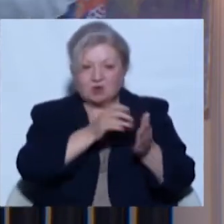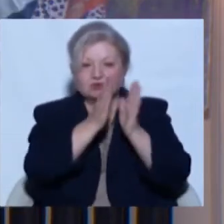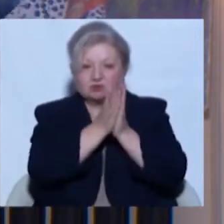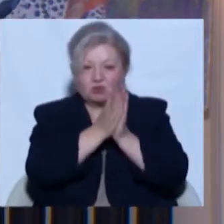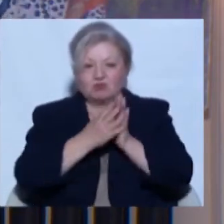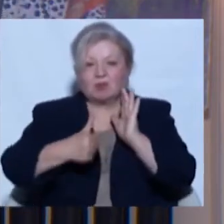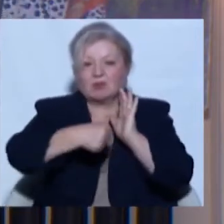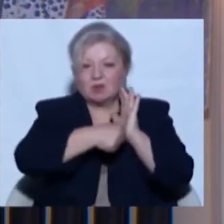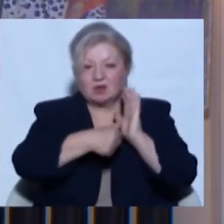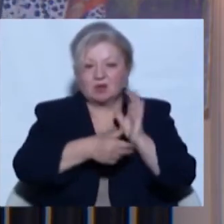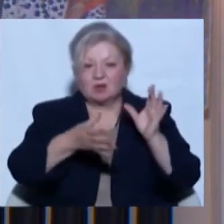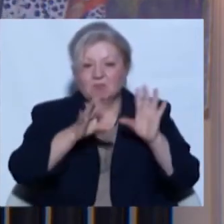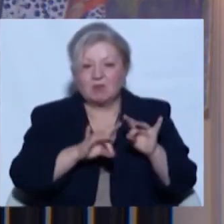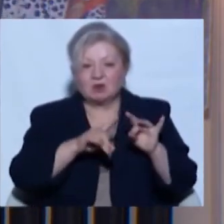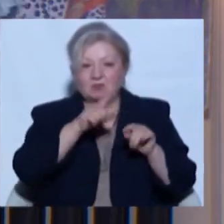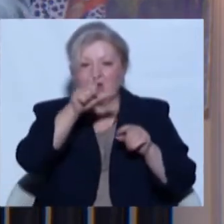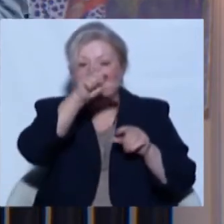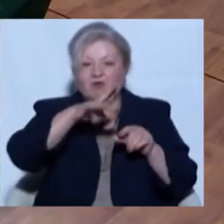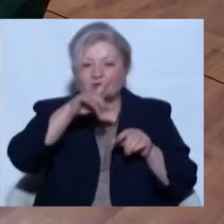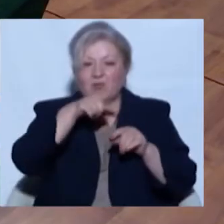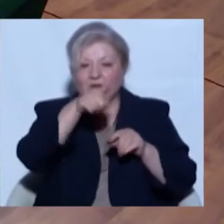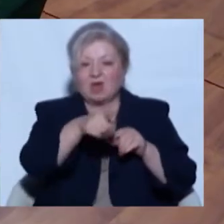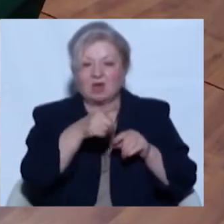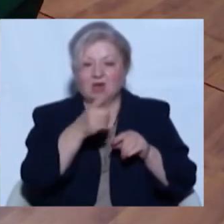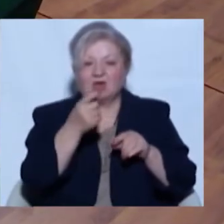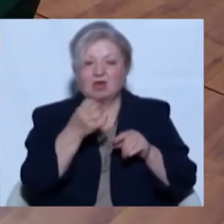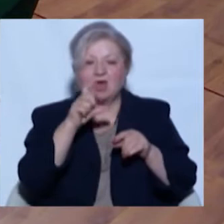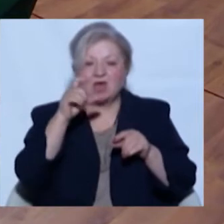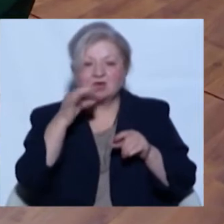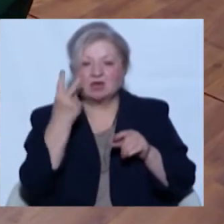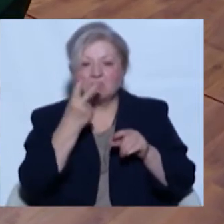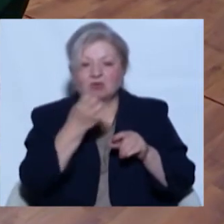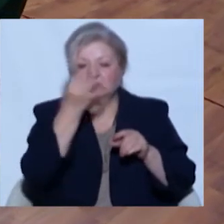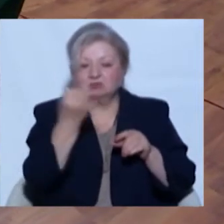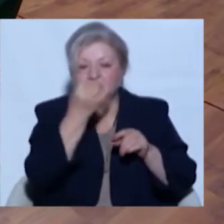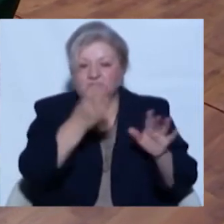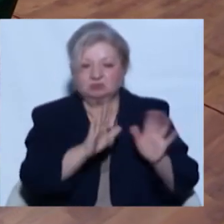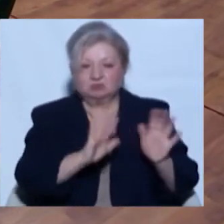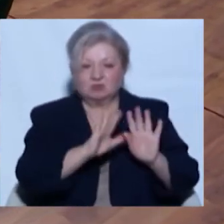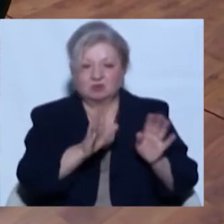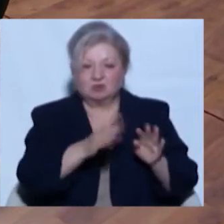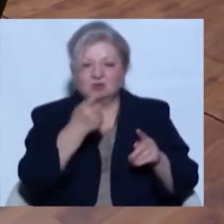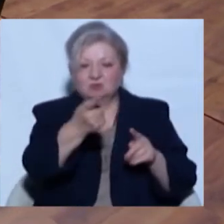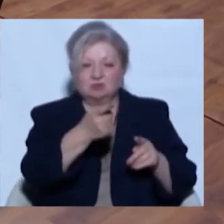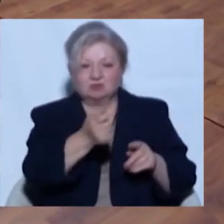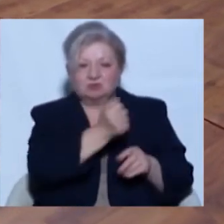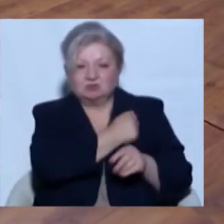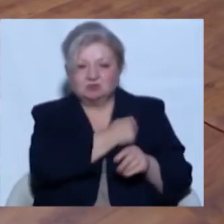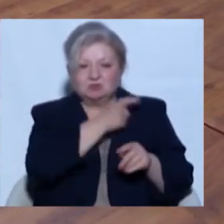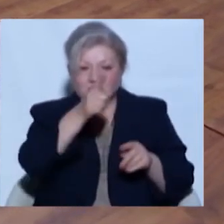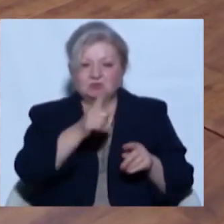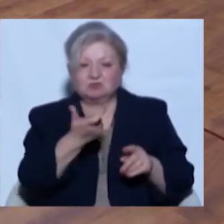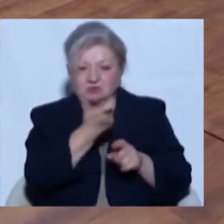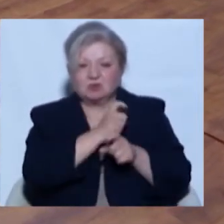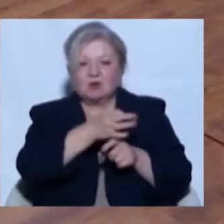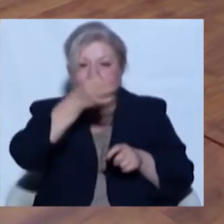ევროპას ერეკლე აღარ არაინტერესებს ვინაიდან ის თავის პრობლემებშია ჩართული ერეკლე მეორე მისი სამხედრო წარმატებებით მოსწონთ ისინი